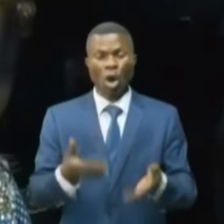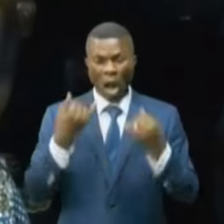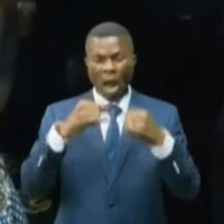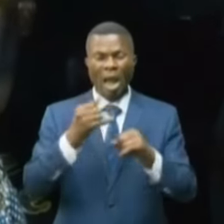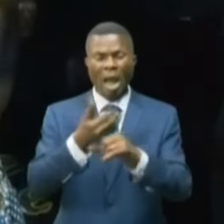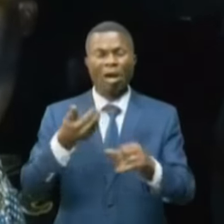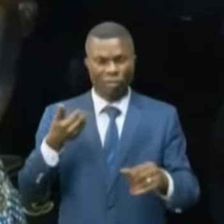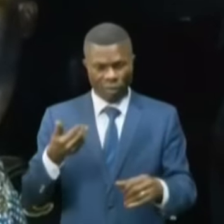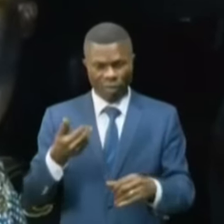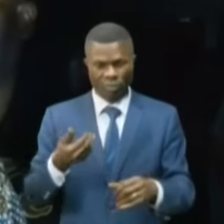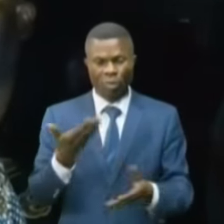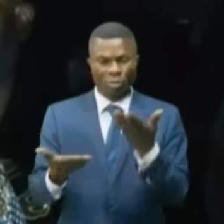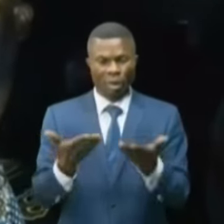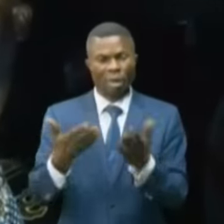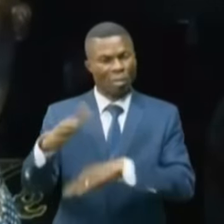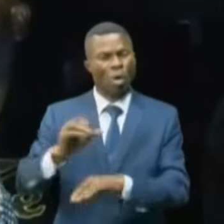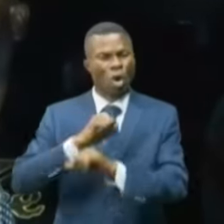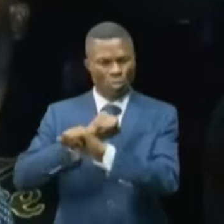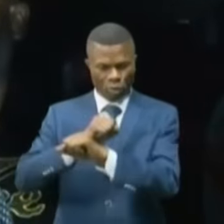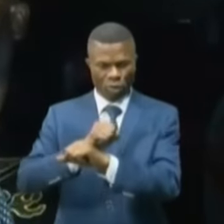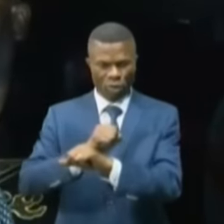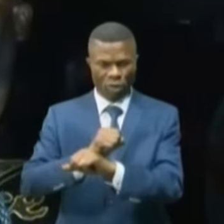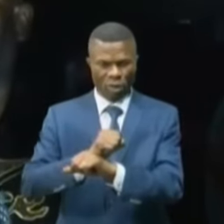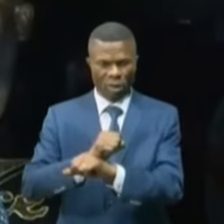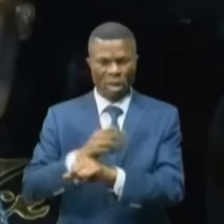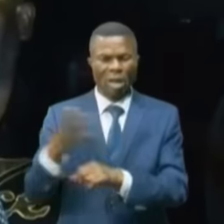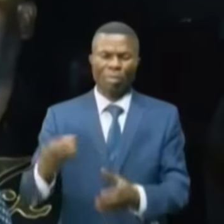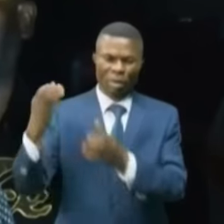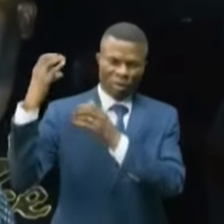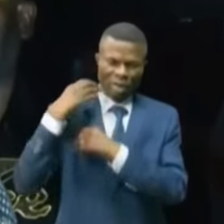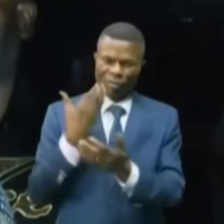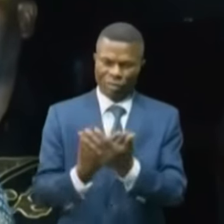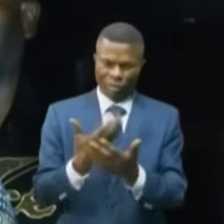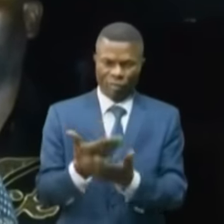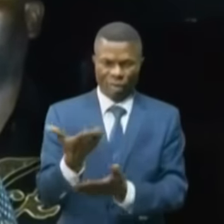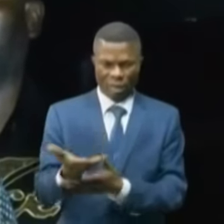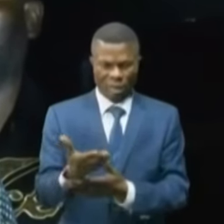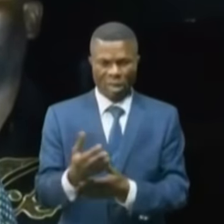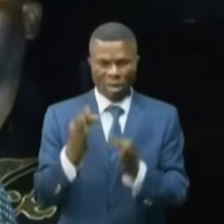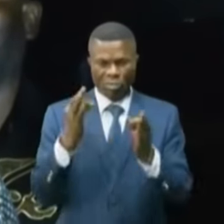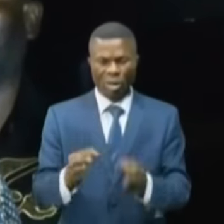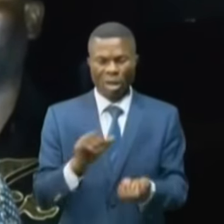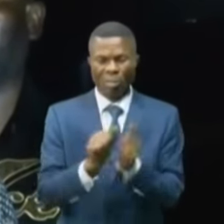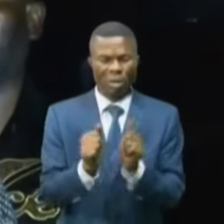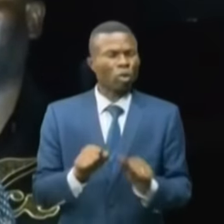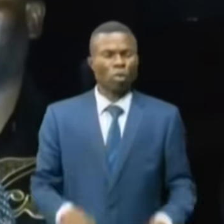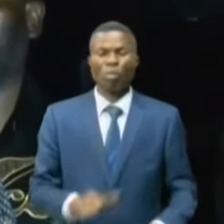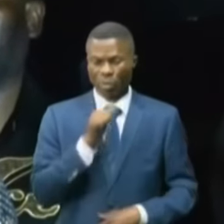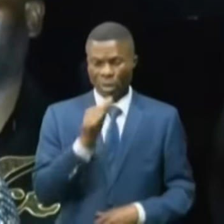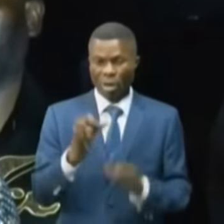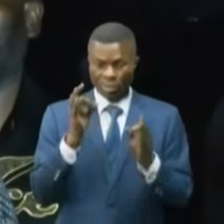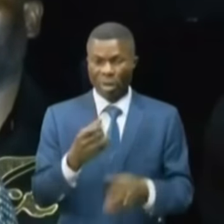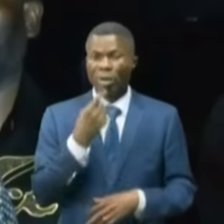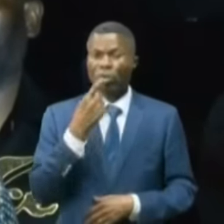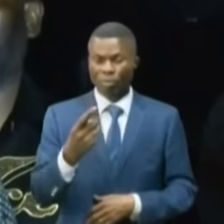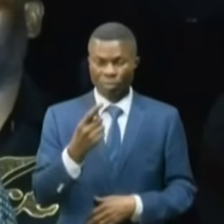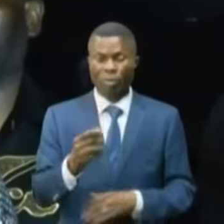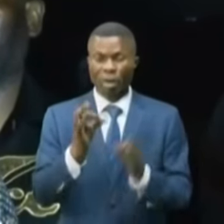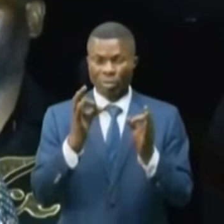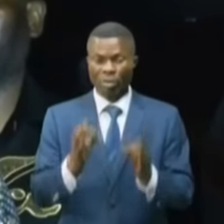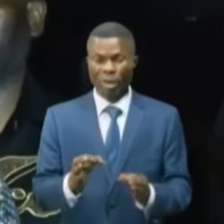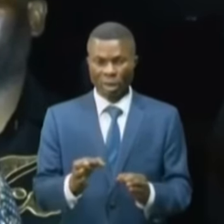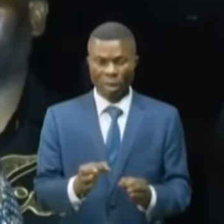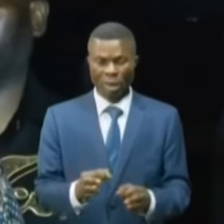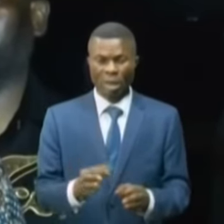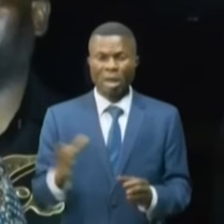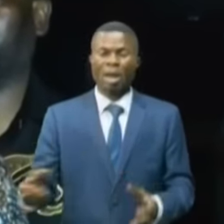dans la boucle, il y aurait eu probablement des prises en charge précoces. Je ne dis pas qu'il n'y aurait pas eu de mort, mais je dis au moins il y aurait eu des